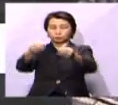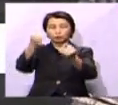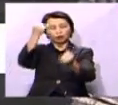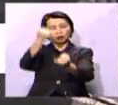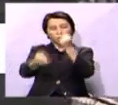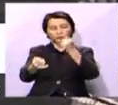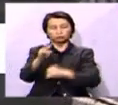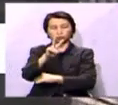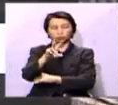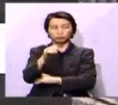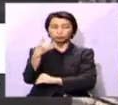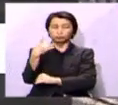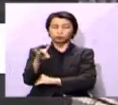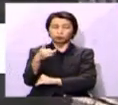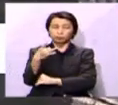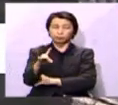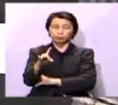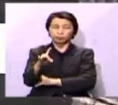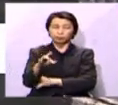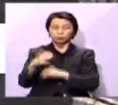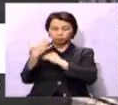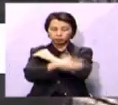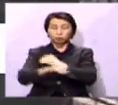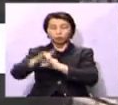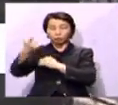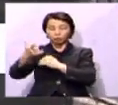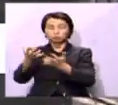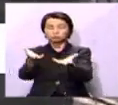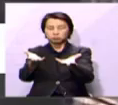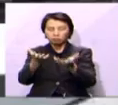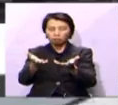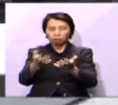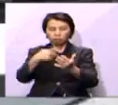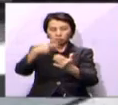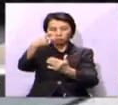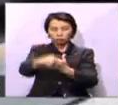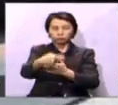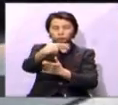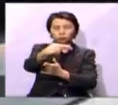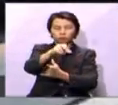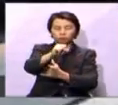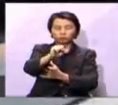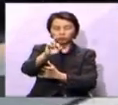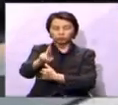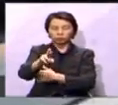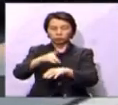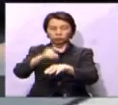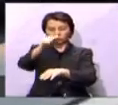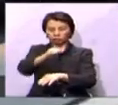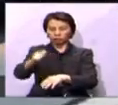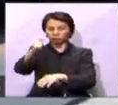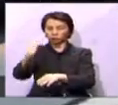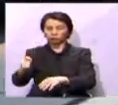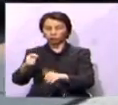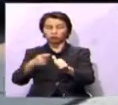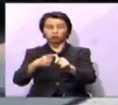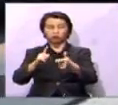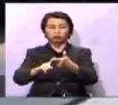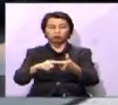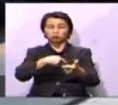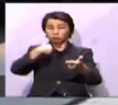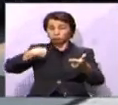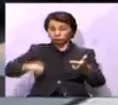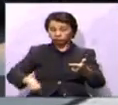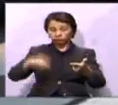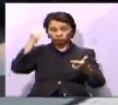penghujung 2018. Antara negara lain yang turut membida untuk projek infrastruktur terbesar di Asia Tenggara itu adalah